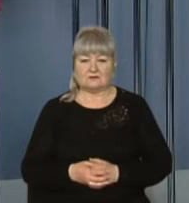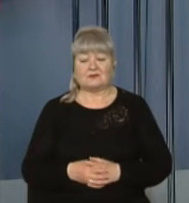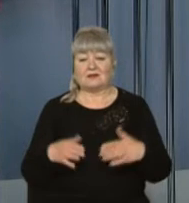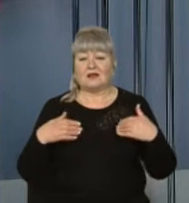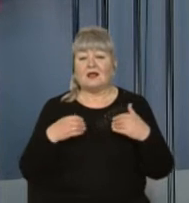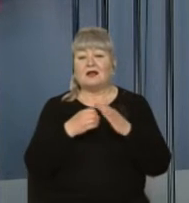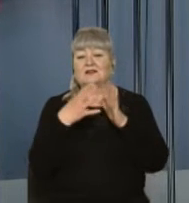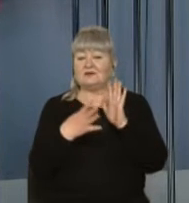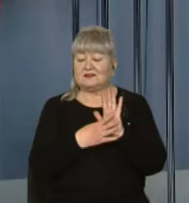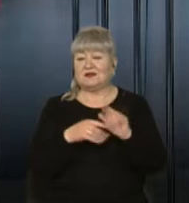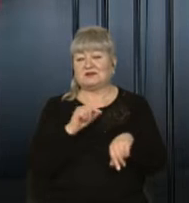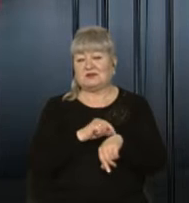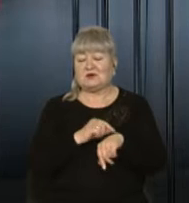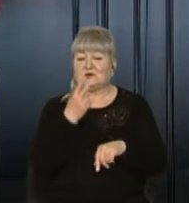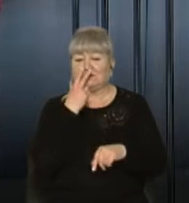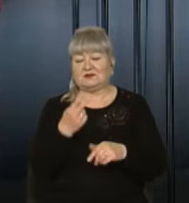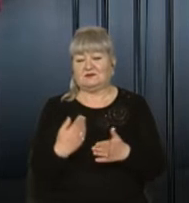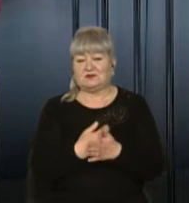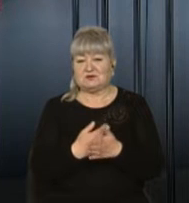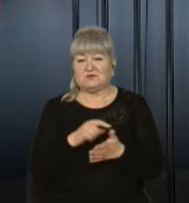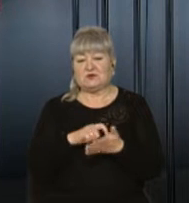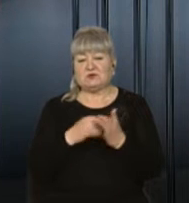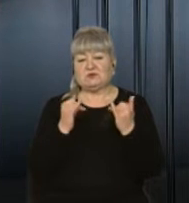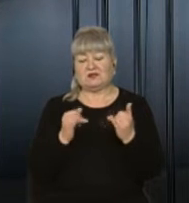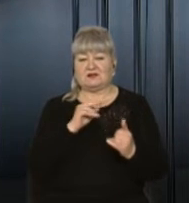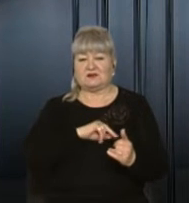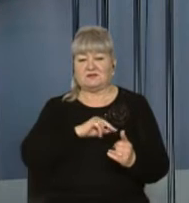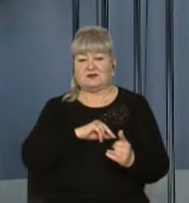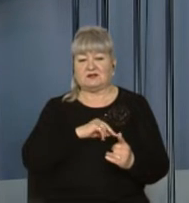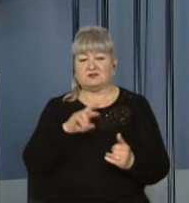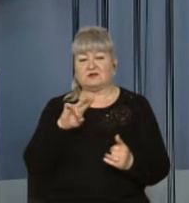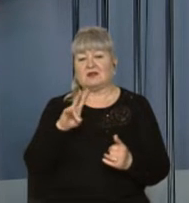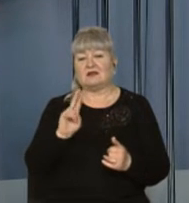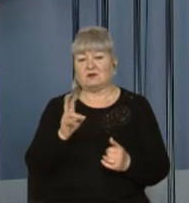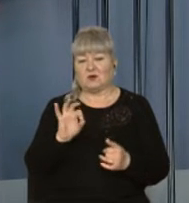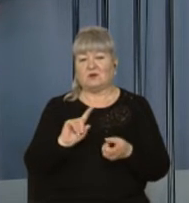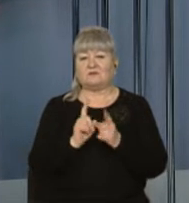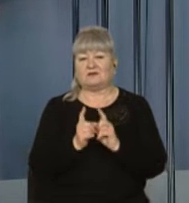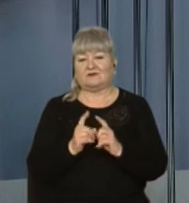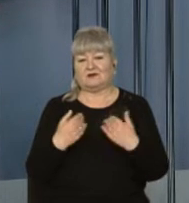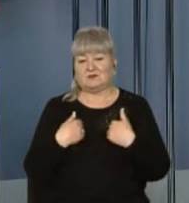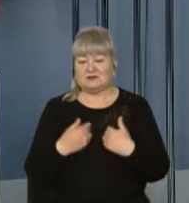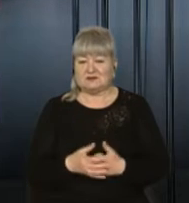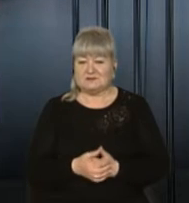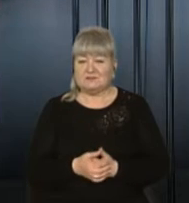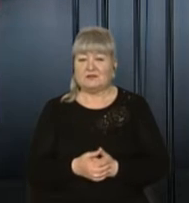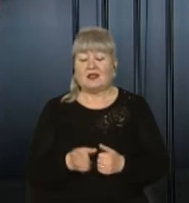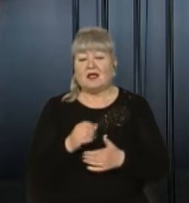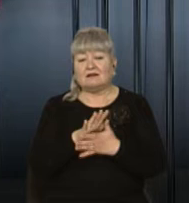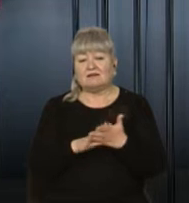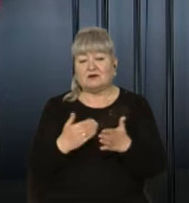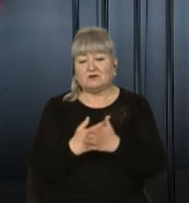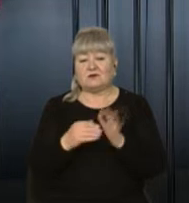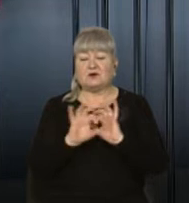Дев'ятнадцята на годиннику, ви дивитесь новини. У студії для вас працює Марта Янко, сурдопереклад Віра Муць. Далі у